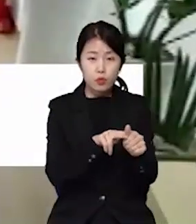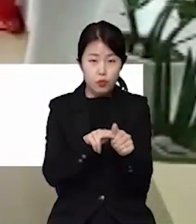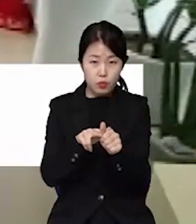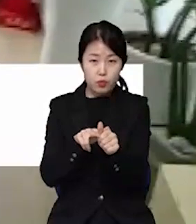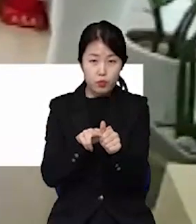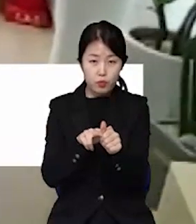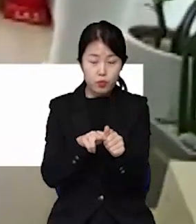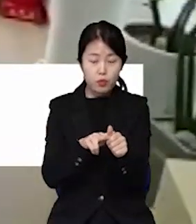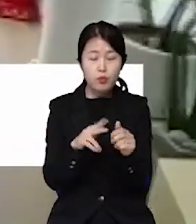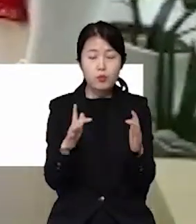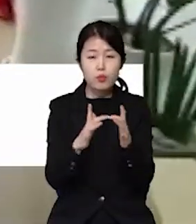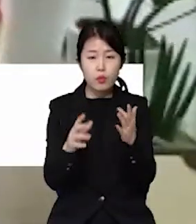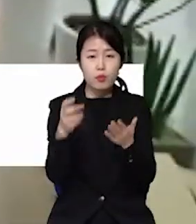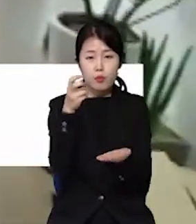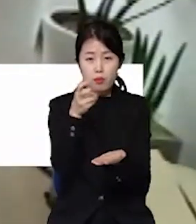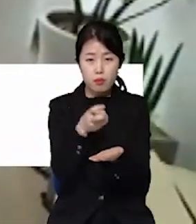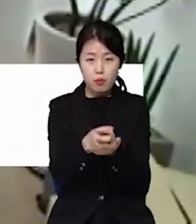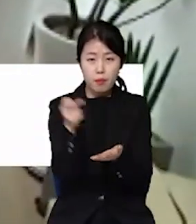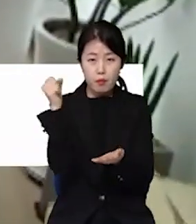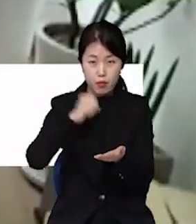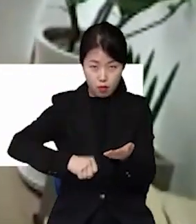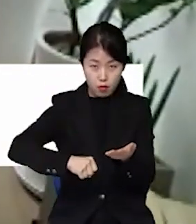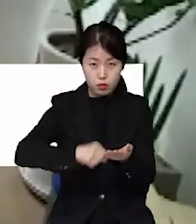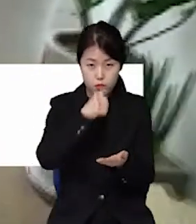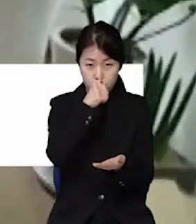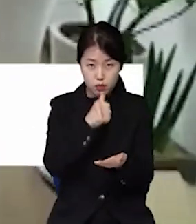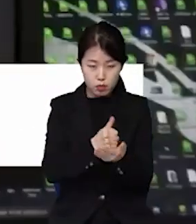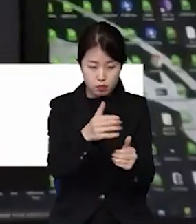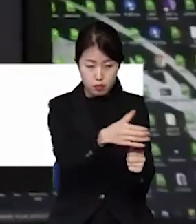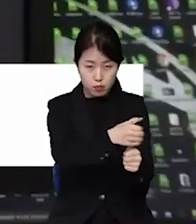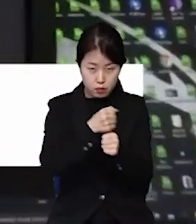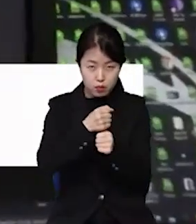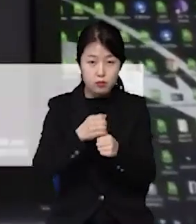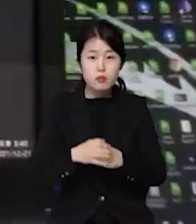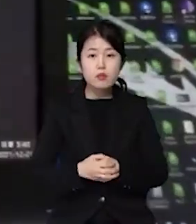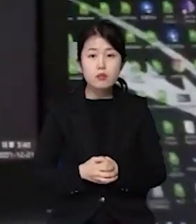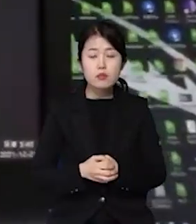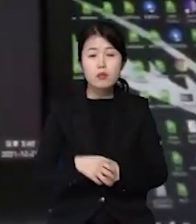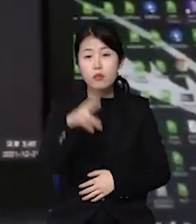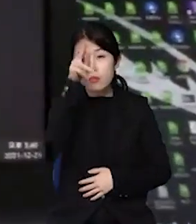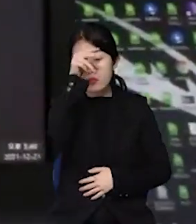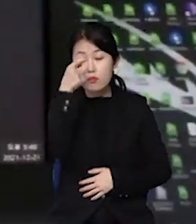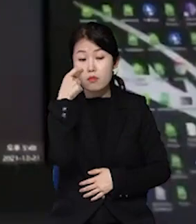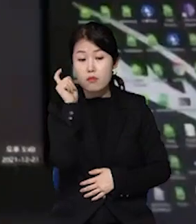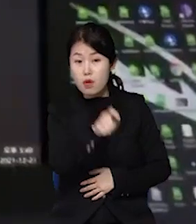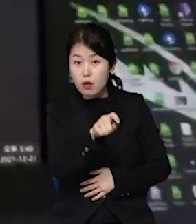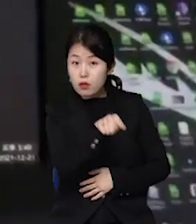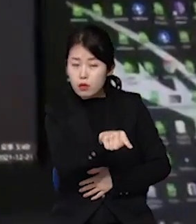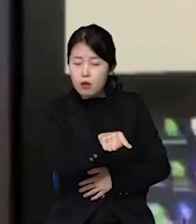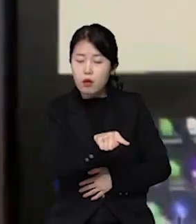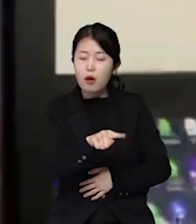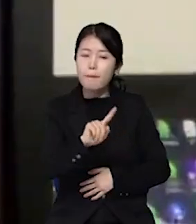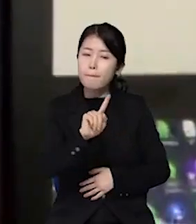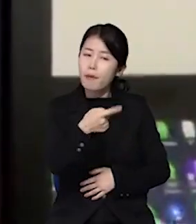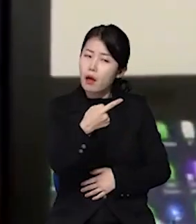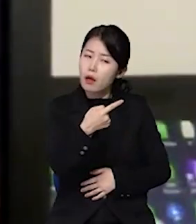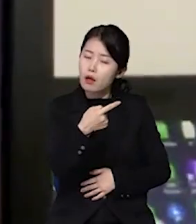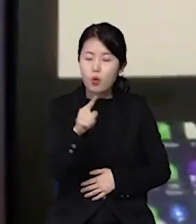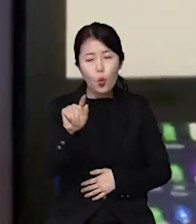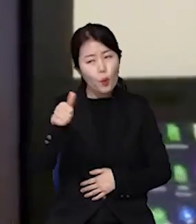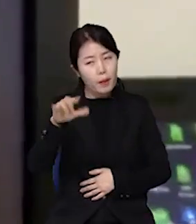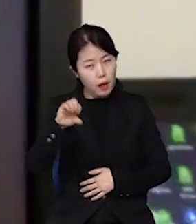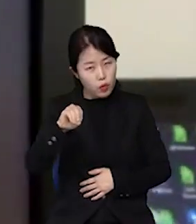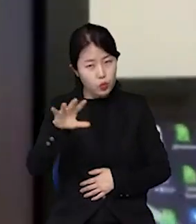및 정보 보호에 관한 법률 위반 혐의로 체포하겠습니다. 경찰에 적발된 조직은 건당 100만 원에서 500만